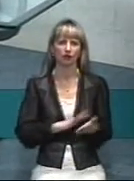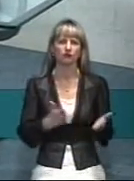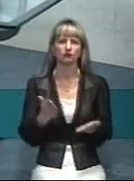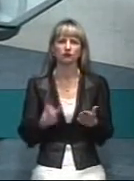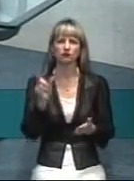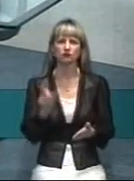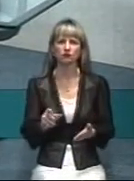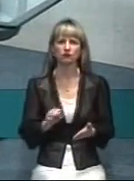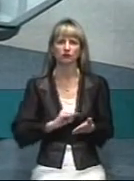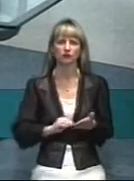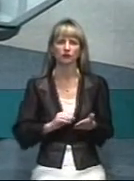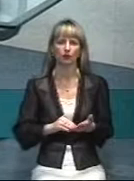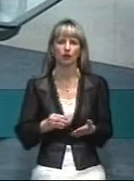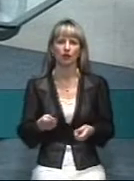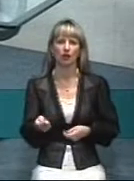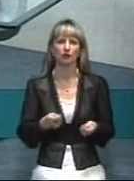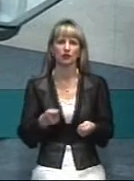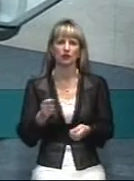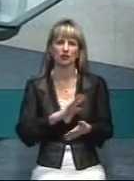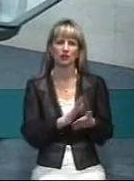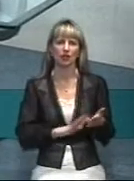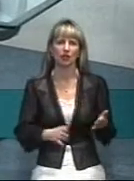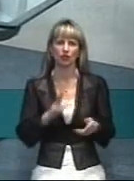подасть адміністративний позов на таку постанову.